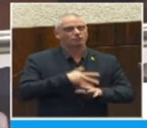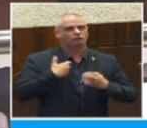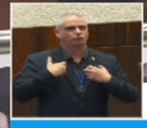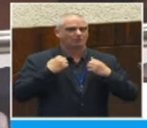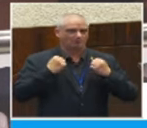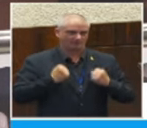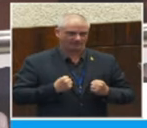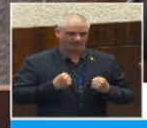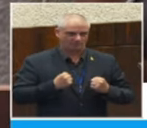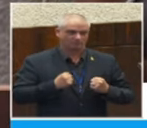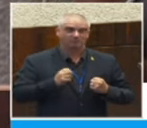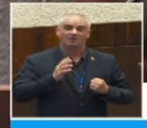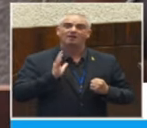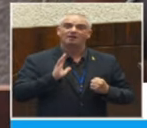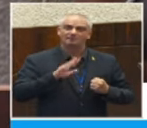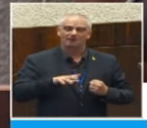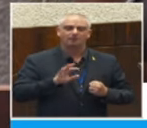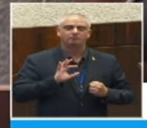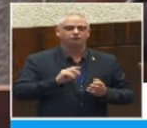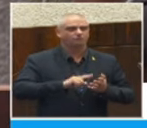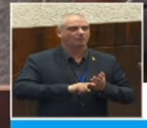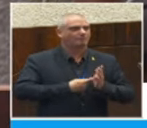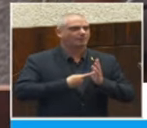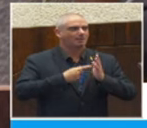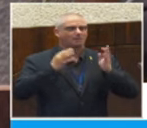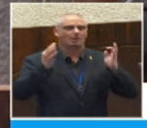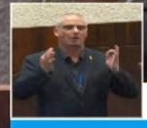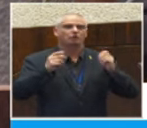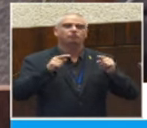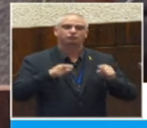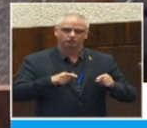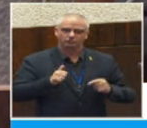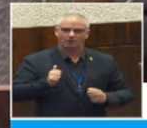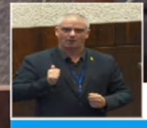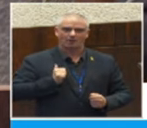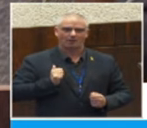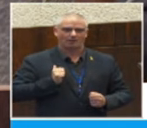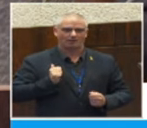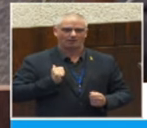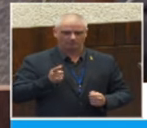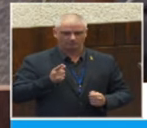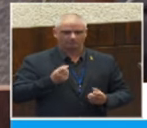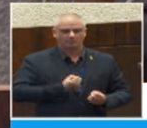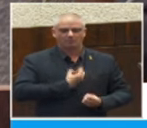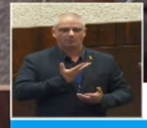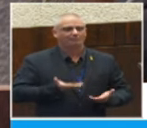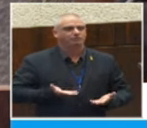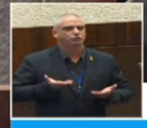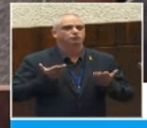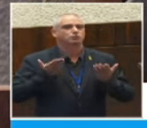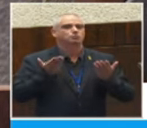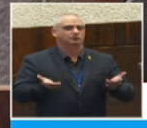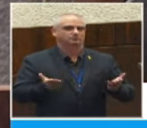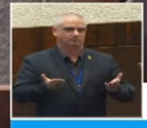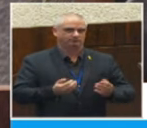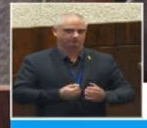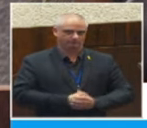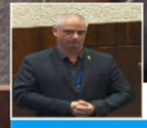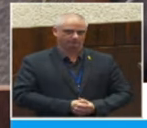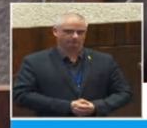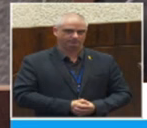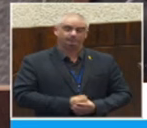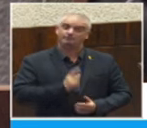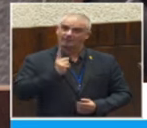וגם למען מטרה קדושה זו, חיילי צה"ל מוסרים את נפשם. רבות